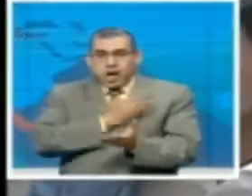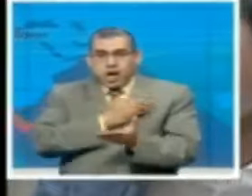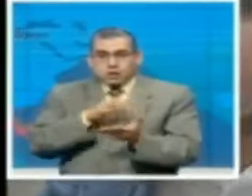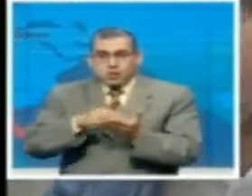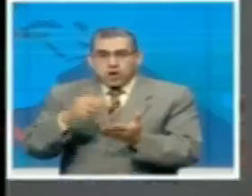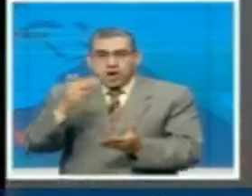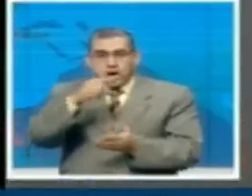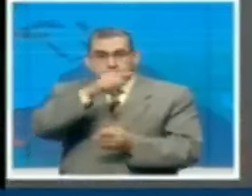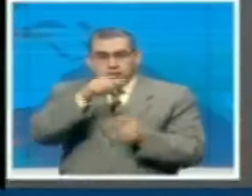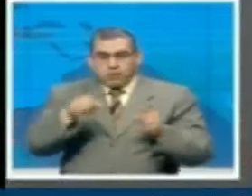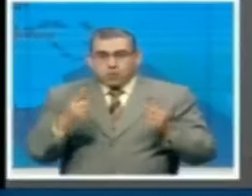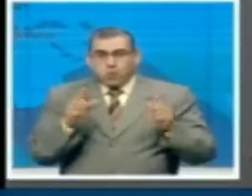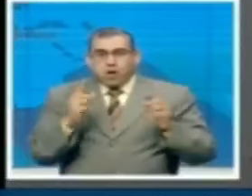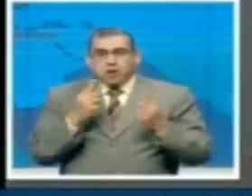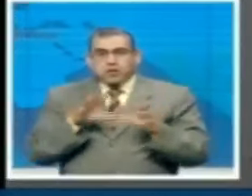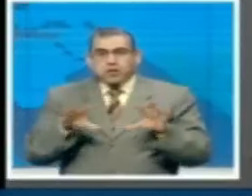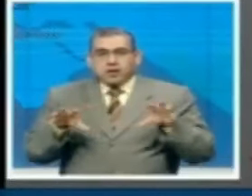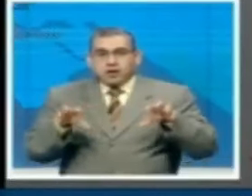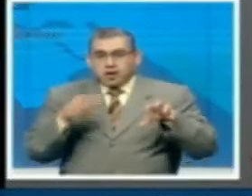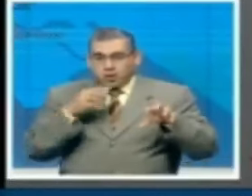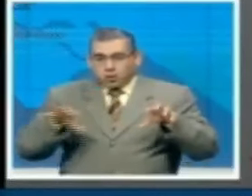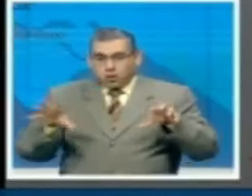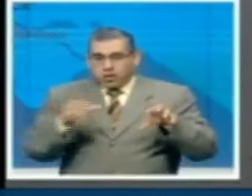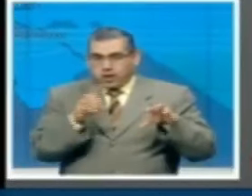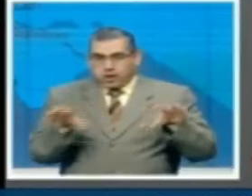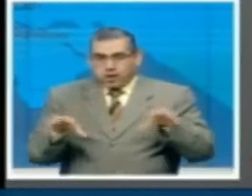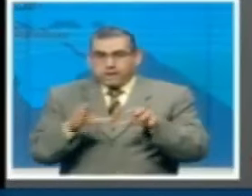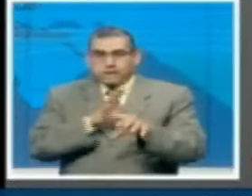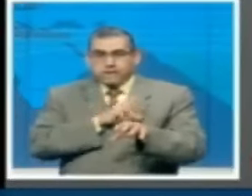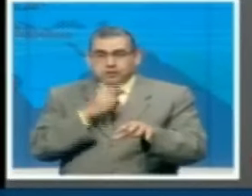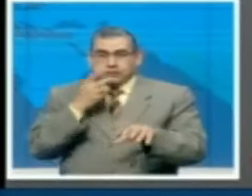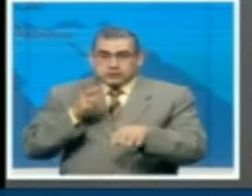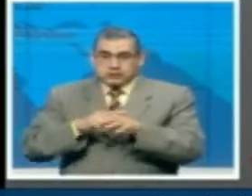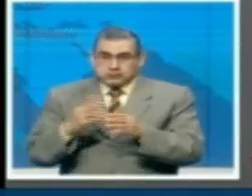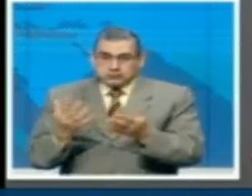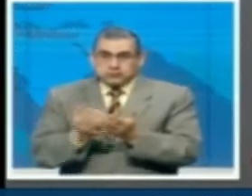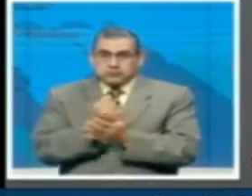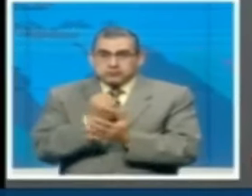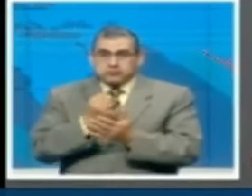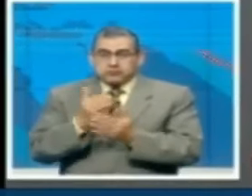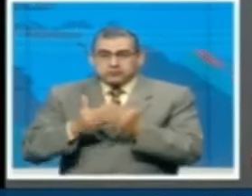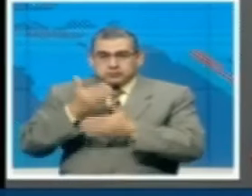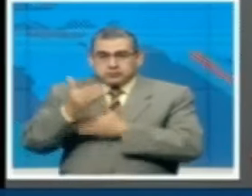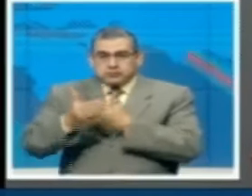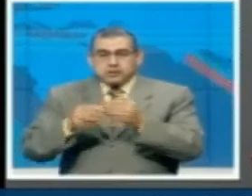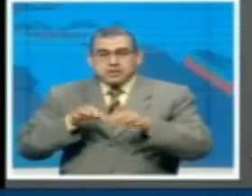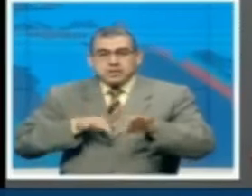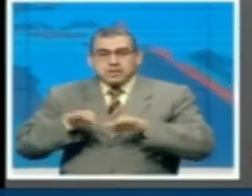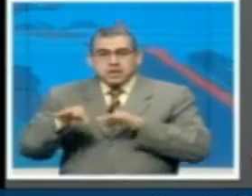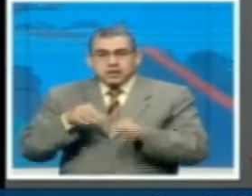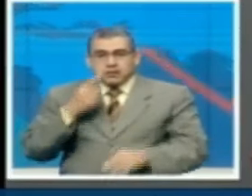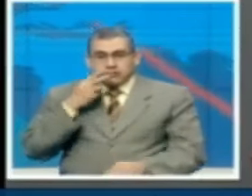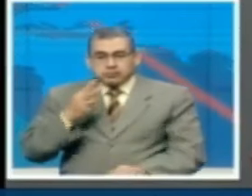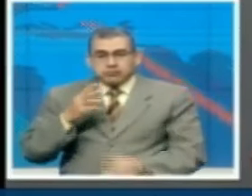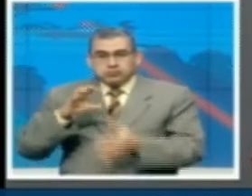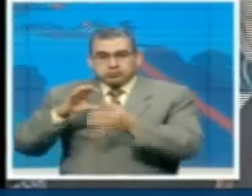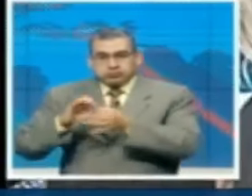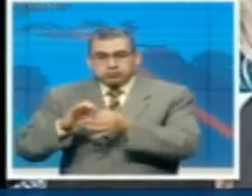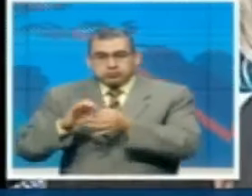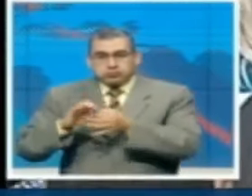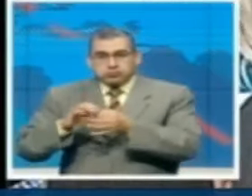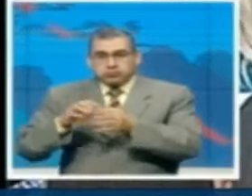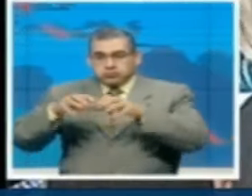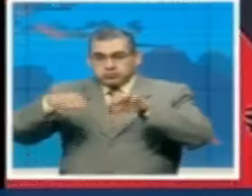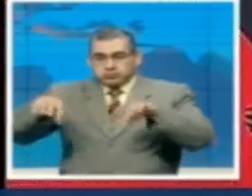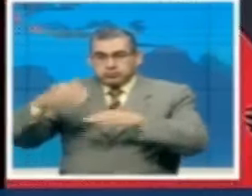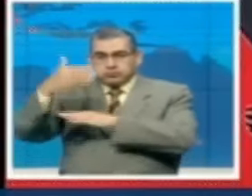الغربية والعمل على استعادة الآفاق السياسية المتصلة بحل